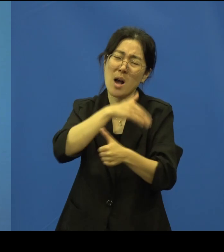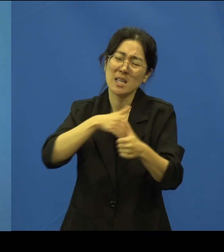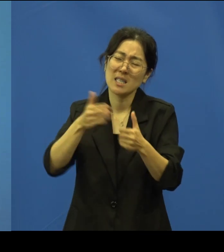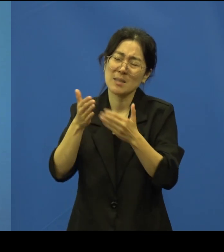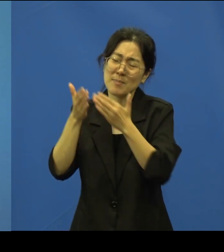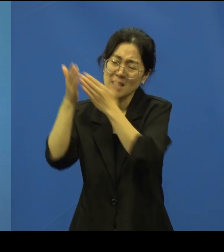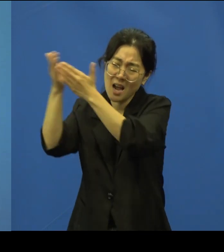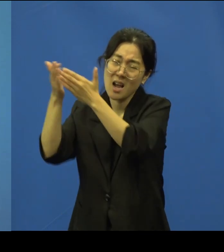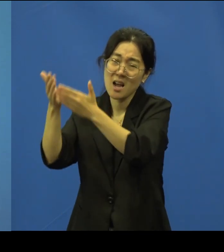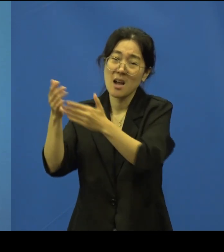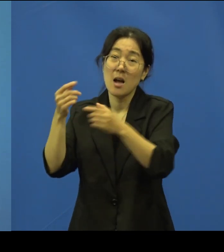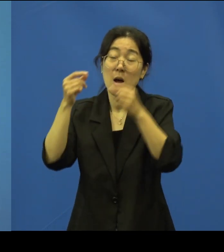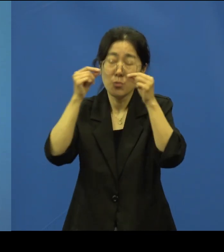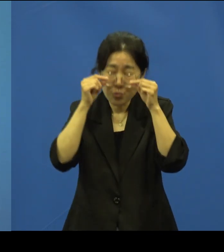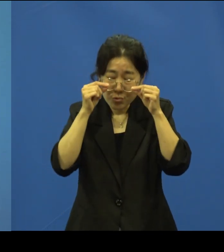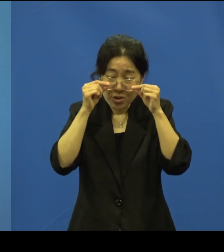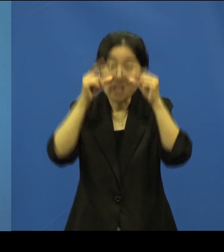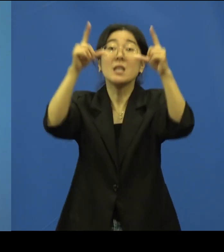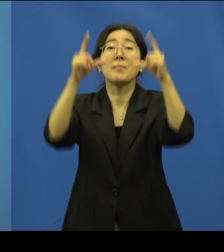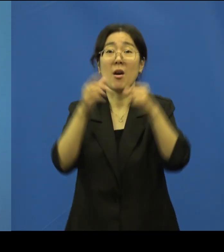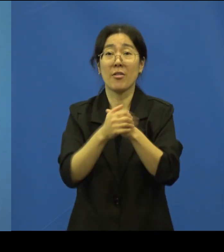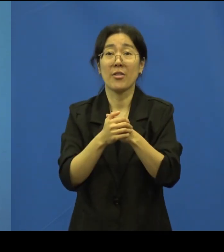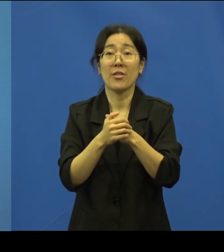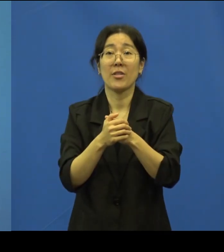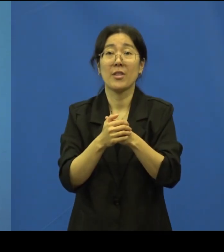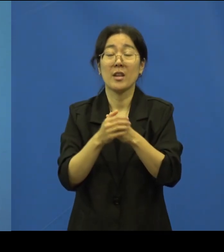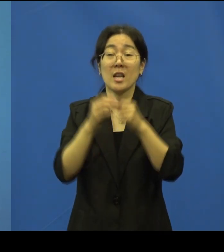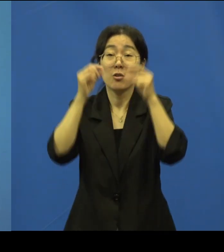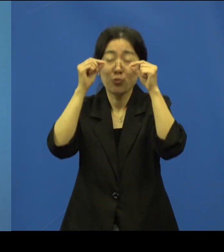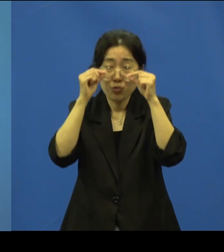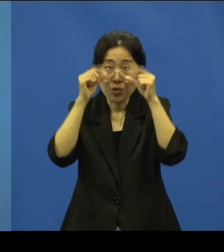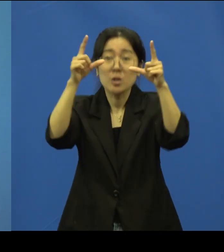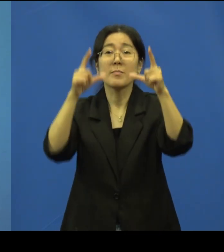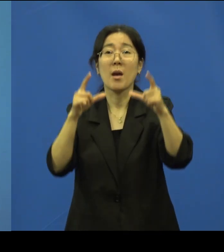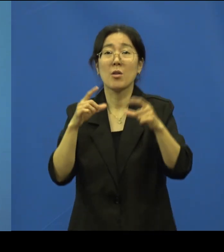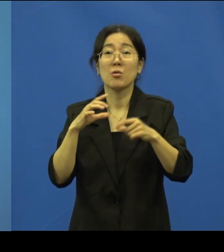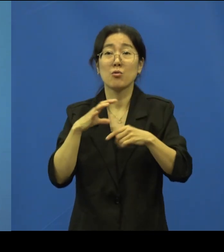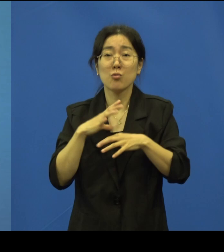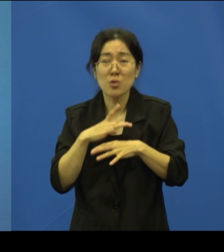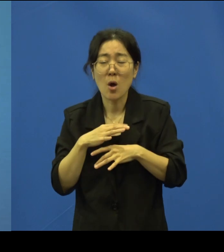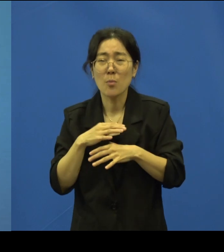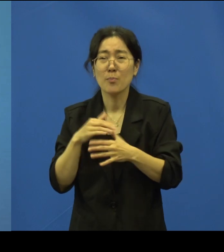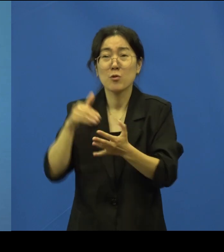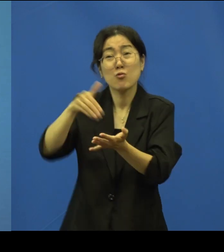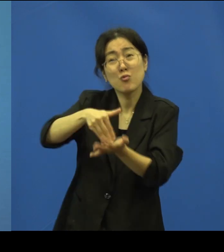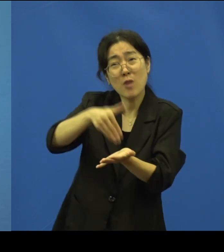눈 뜨자마자 제게 다가온 건 두려움, 후회,